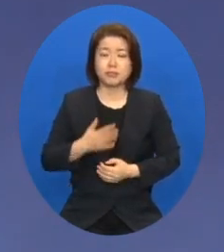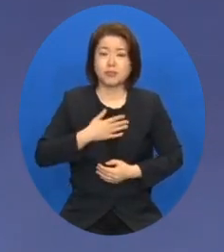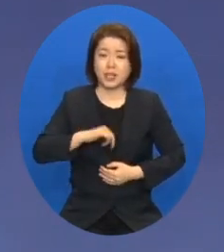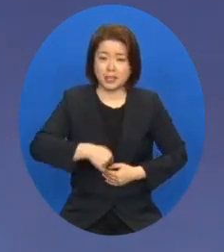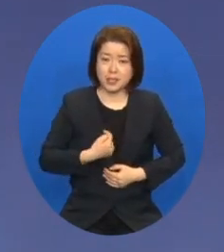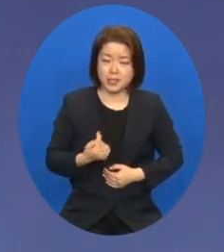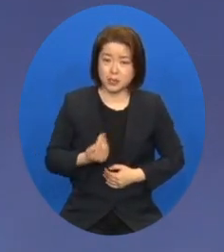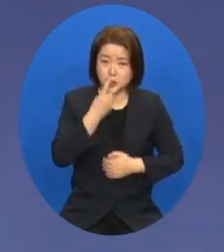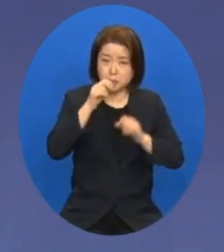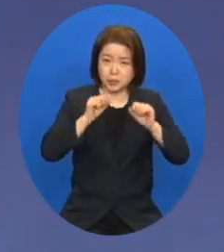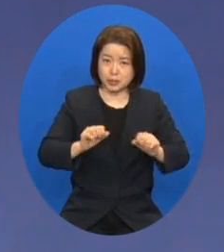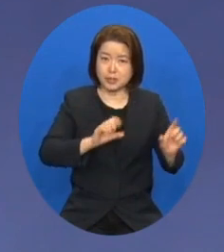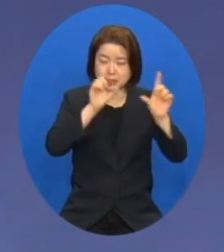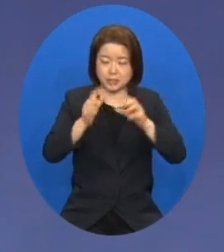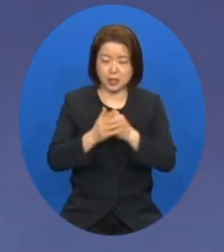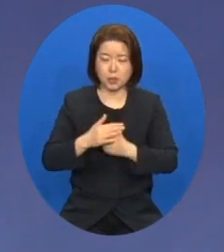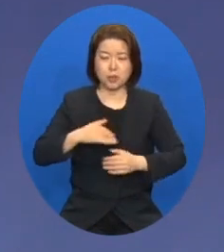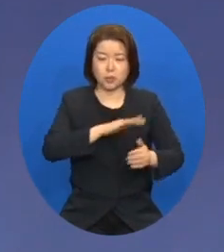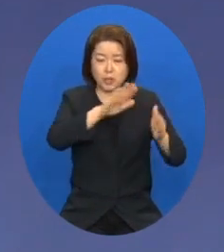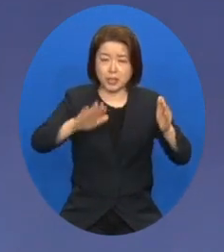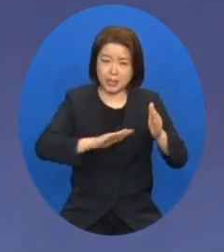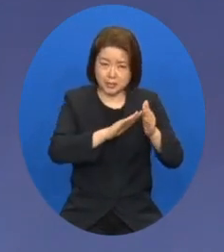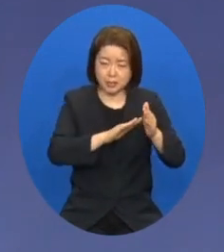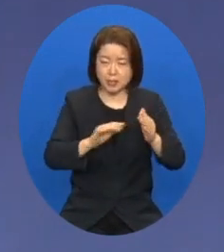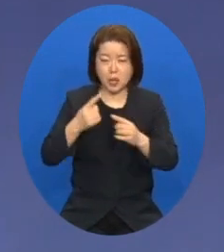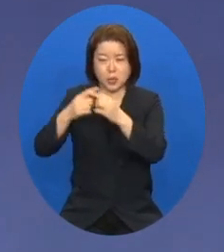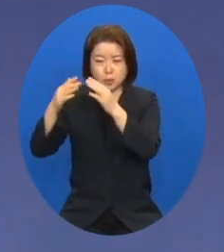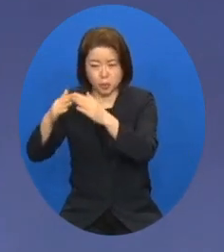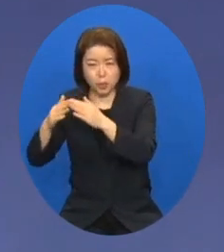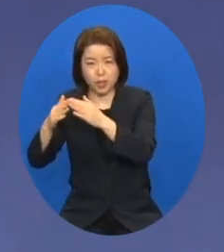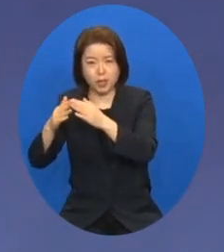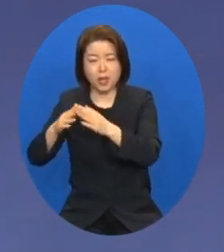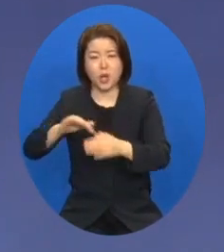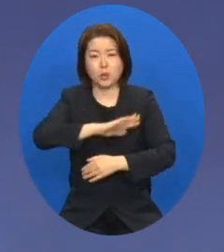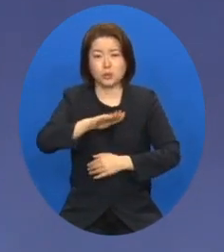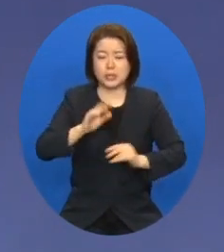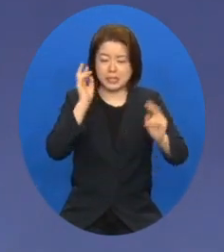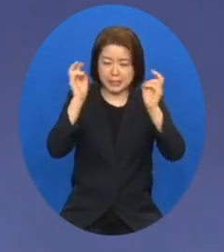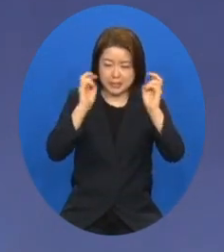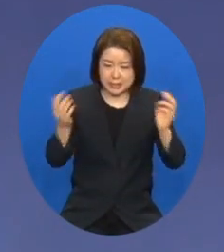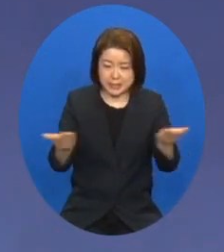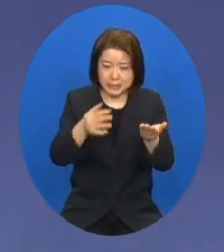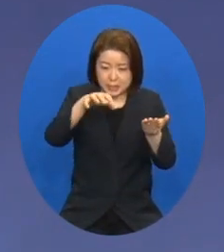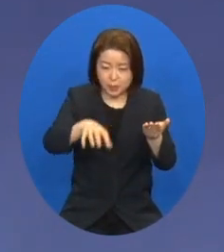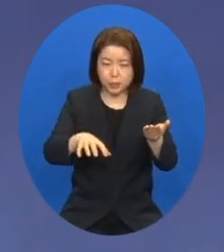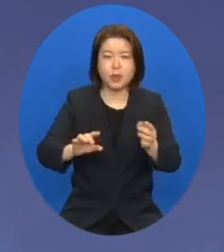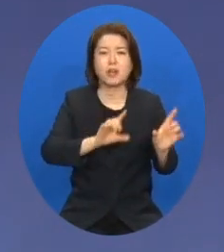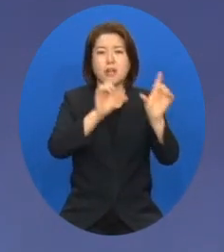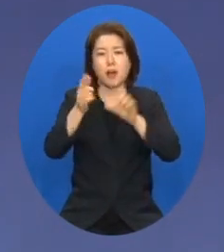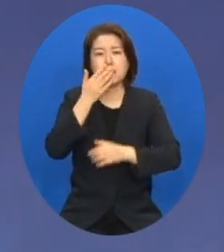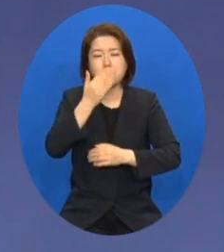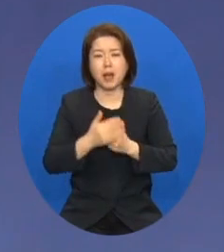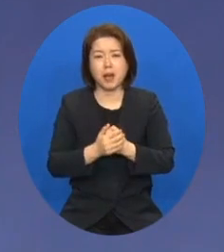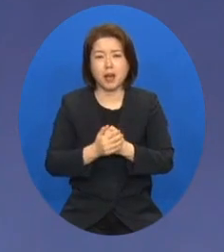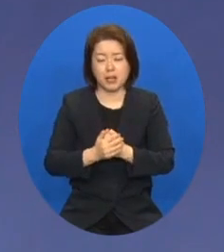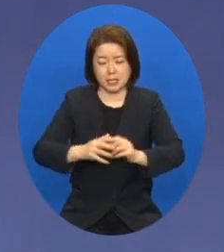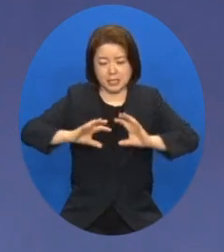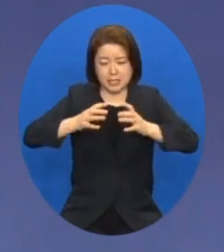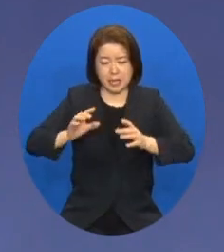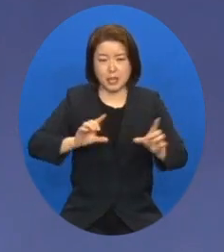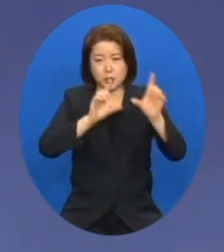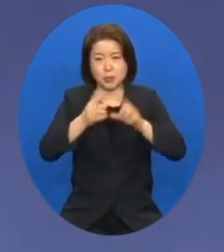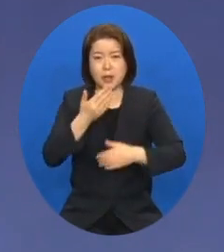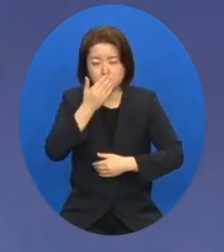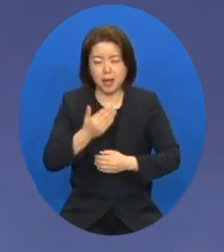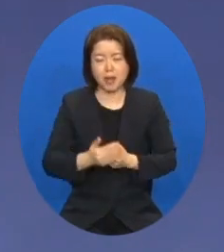살고 우리의 가정도 살고 우리의 교회도 살고 우리의 직장 일터 더 살고 우리나라도 살릴